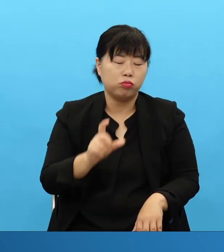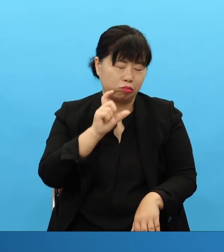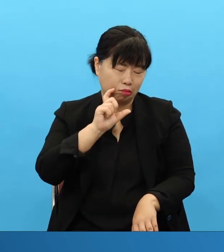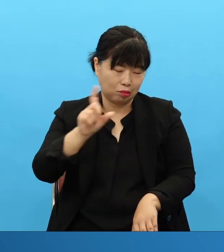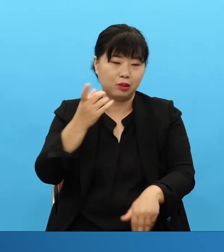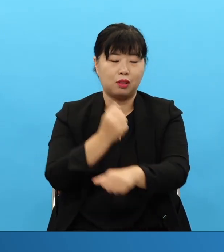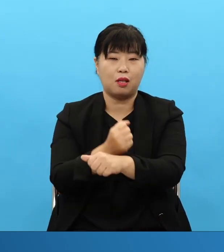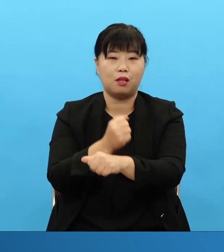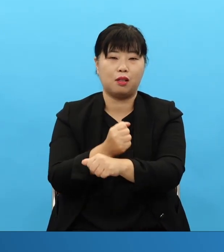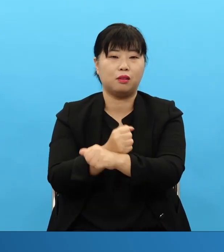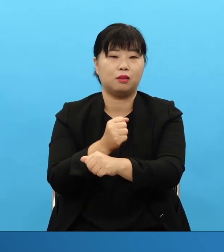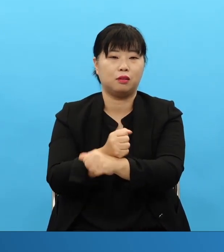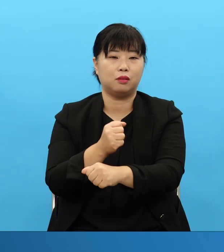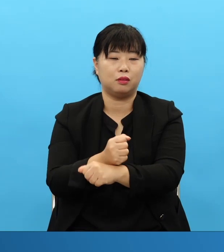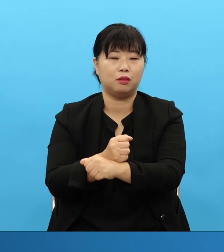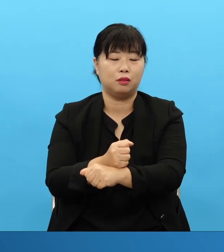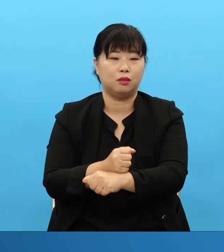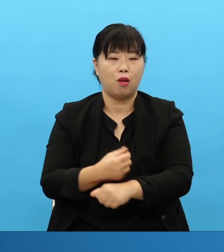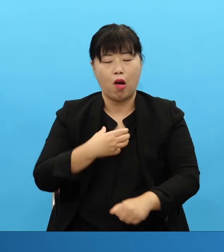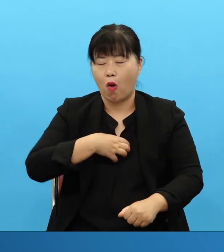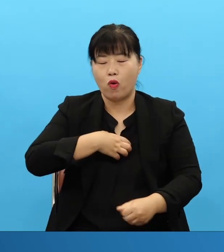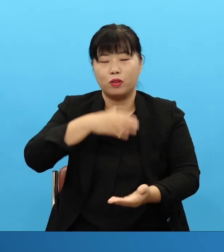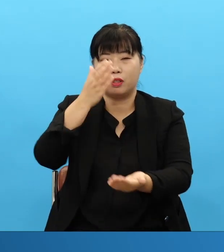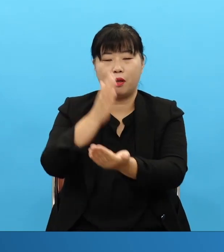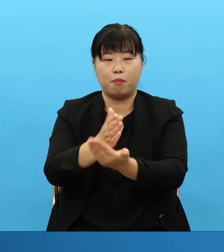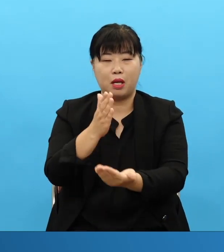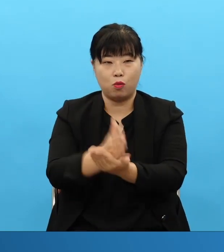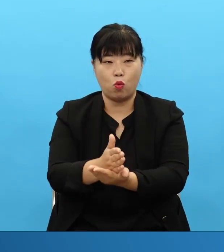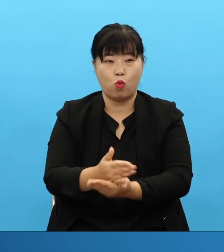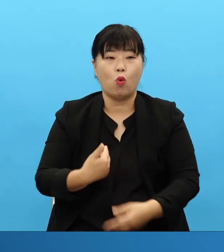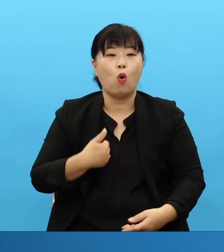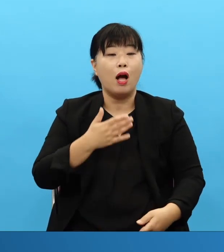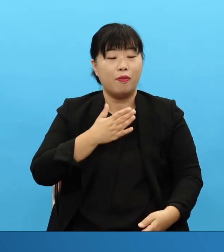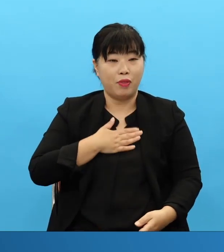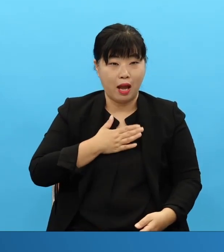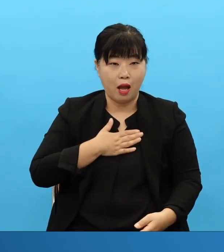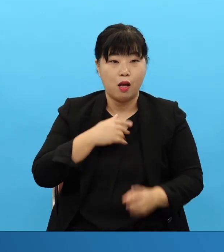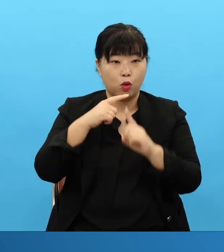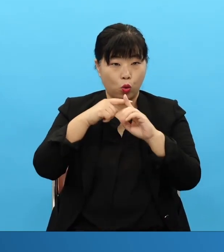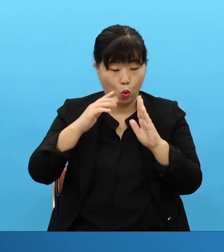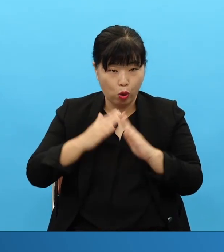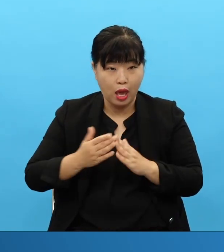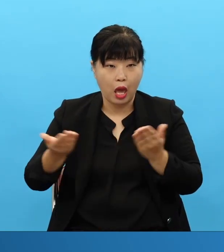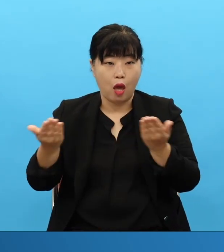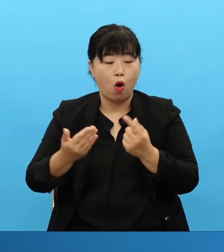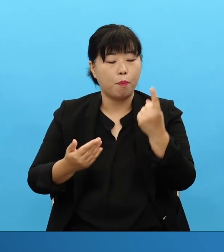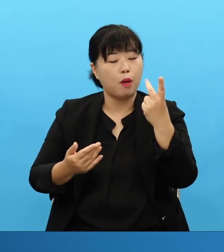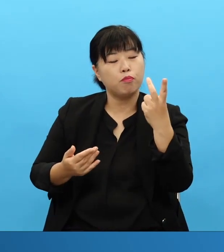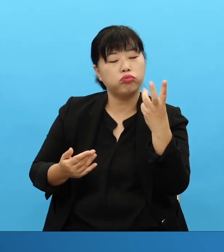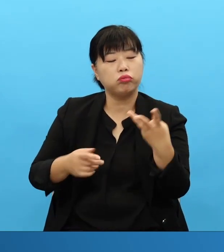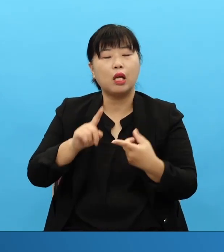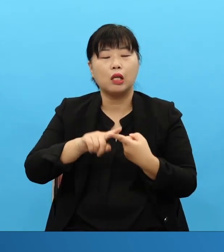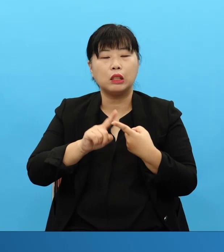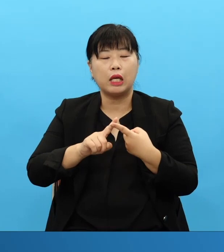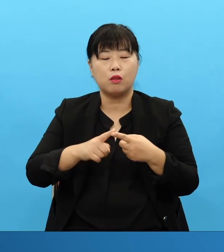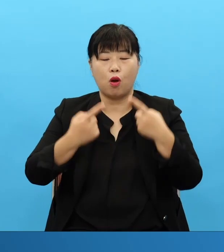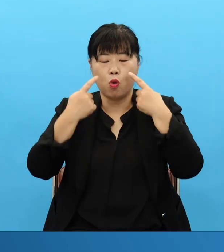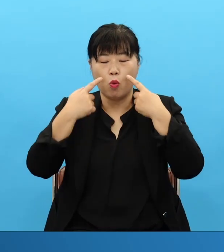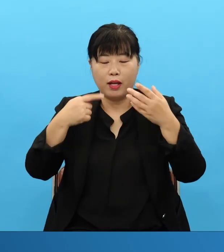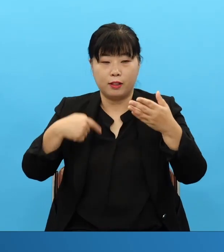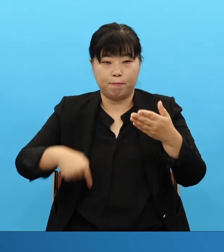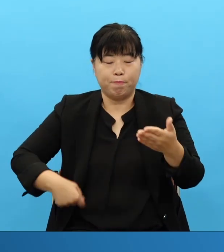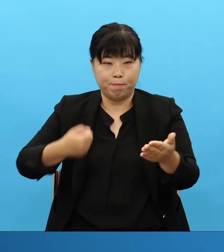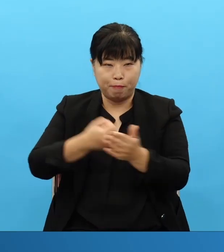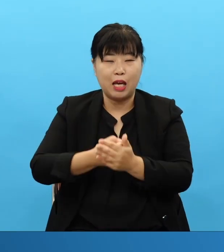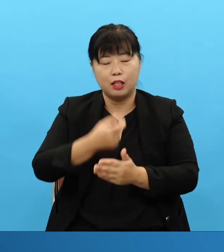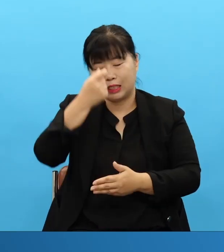and don't worry about anything else. Continue to pray about 여러분이 this. 살고 교회 살리고 말이야. 여러분 산업통해서 세계 살리고 그것밖에 할 게 없어요. That the only thing you have to do is